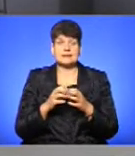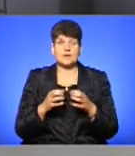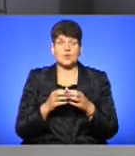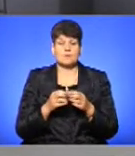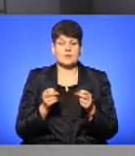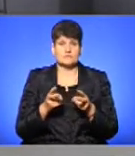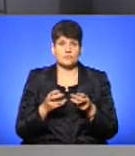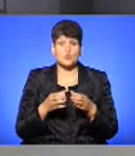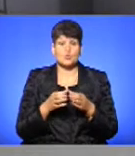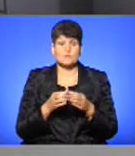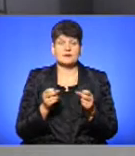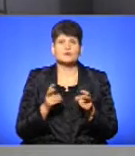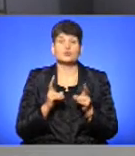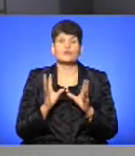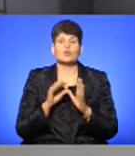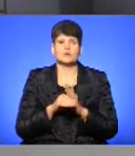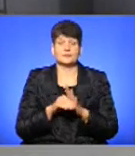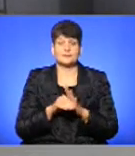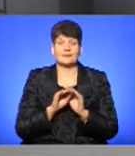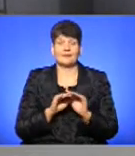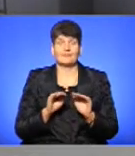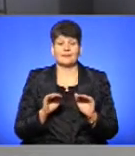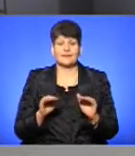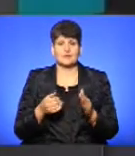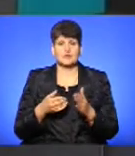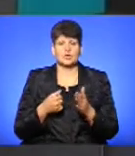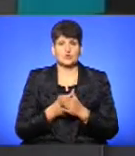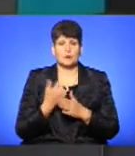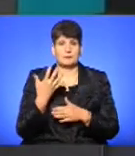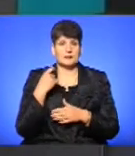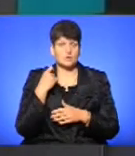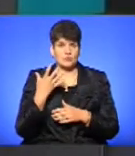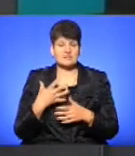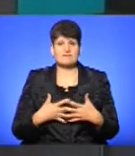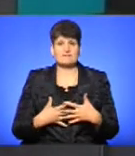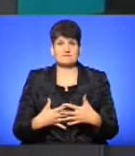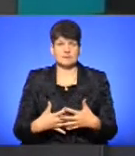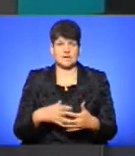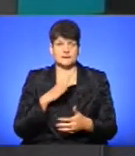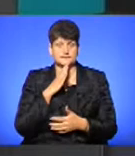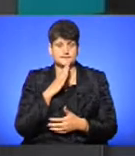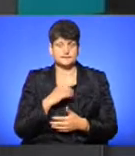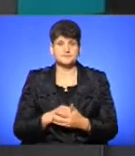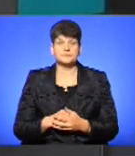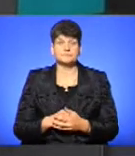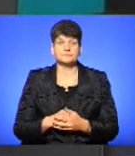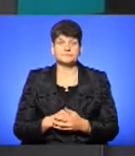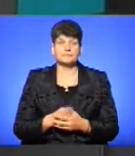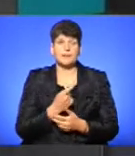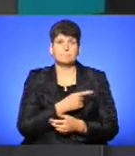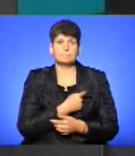В групи ризику у нас входять це діти до 5 років, це вагітні, це